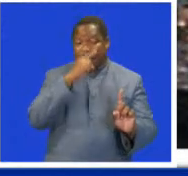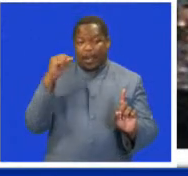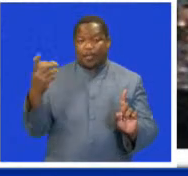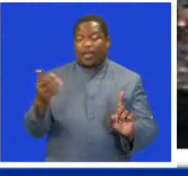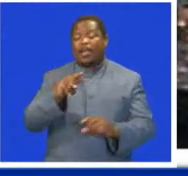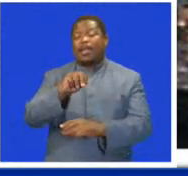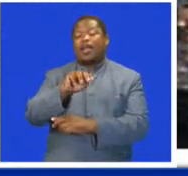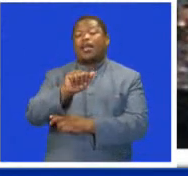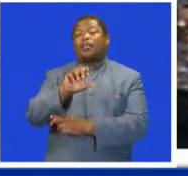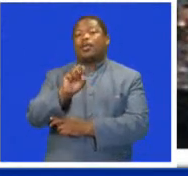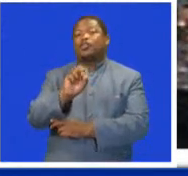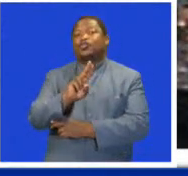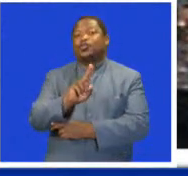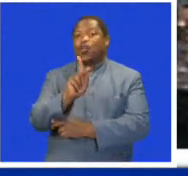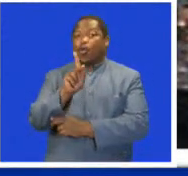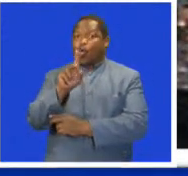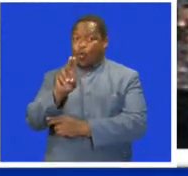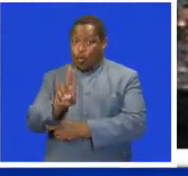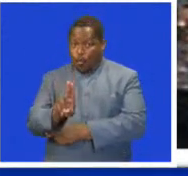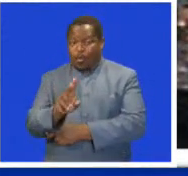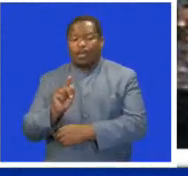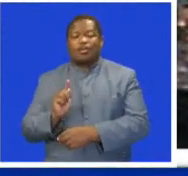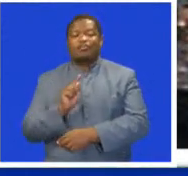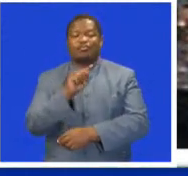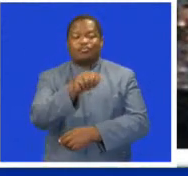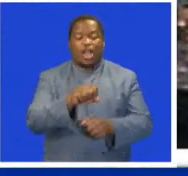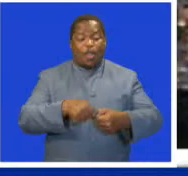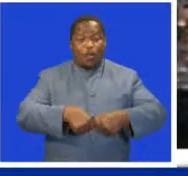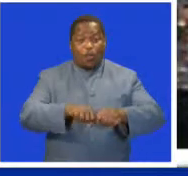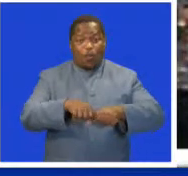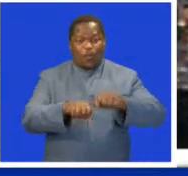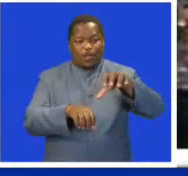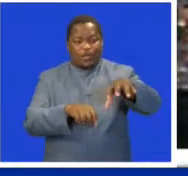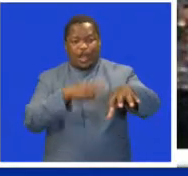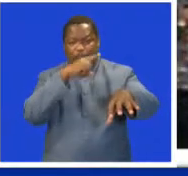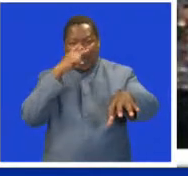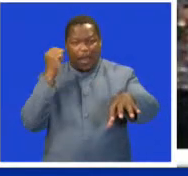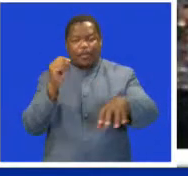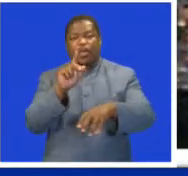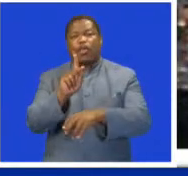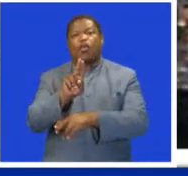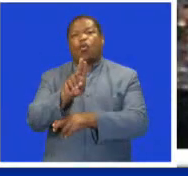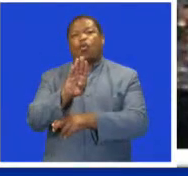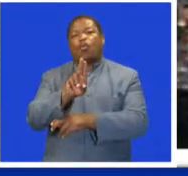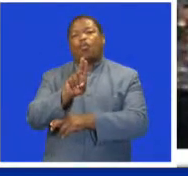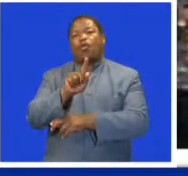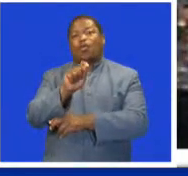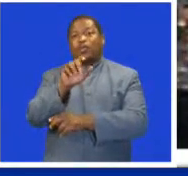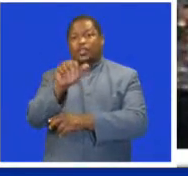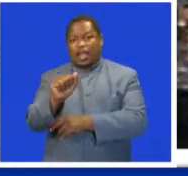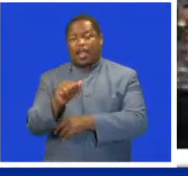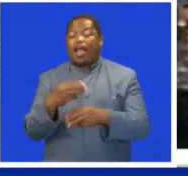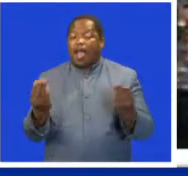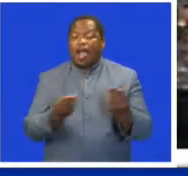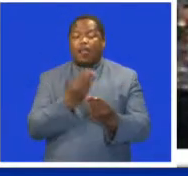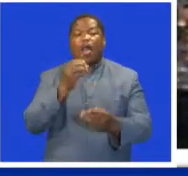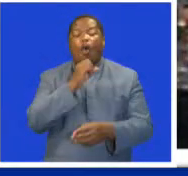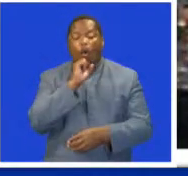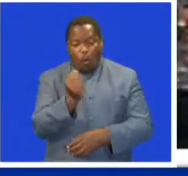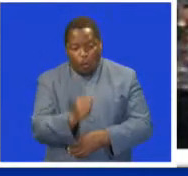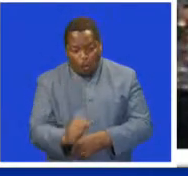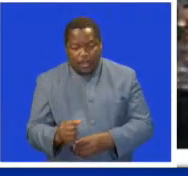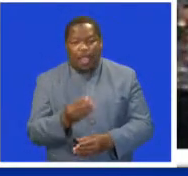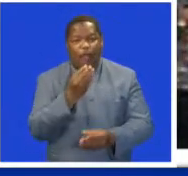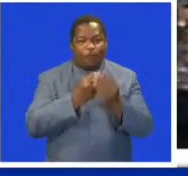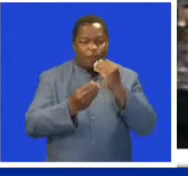kudla kubantu labadzala abangaphansi kwenkundla sekhubutha kanti kulomsebenzi masuku tawuphinza buse umsebenzi kwakhoa kwendlu letawakhelwa umuntu